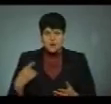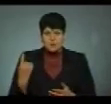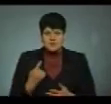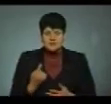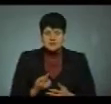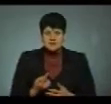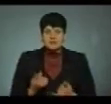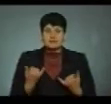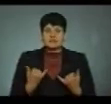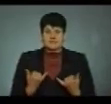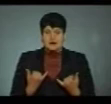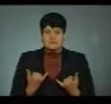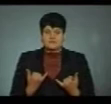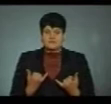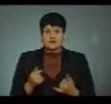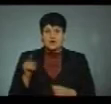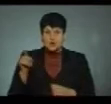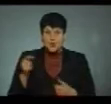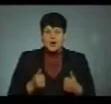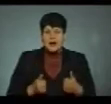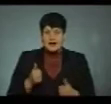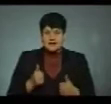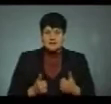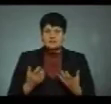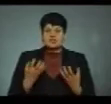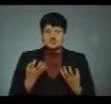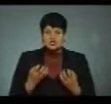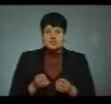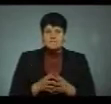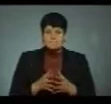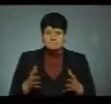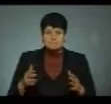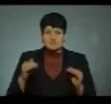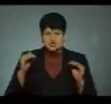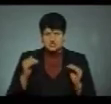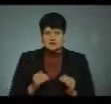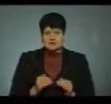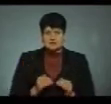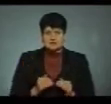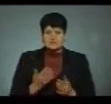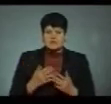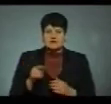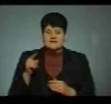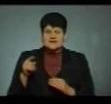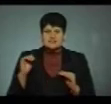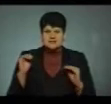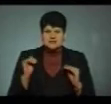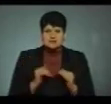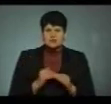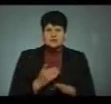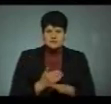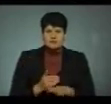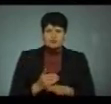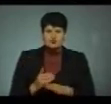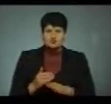областями, то тепер його рейтинг ще більше знижується, але він знижується поетапно